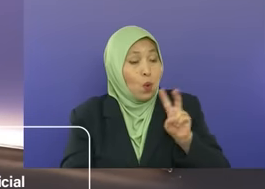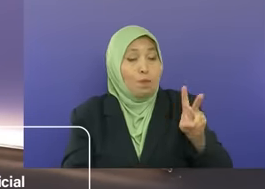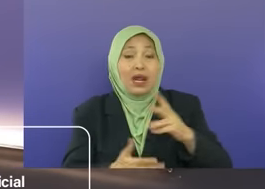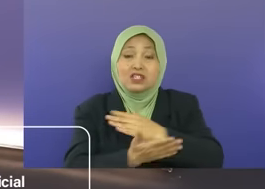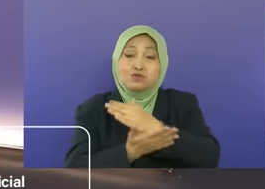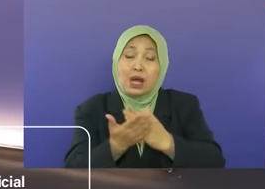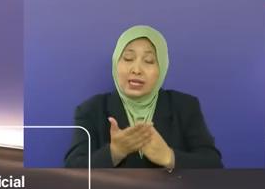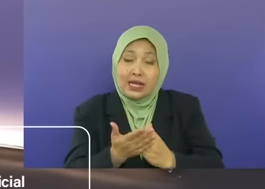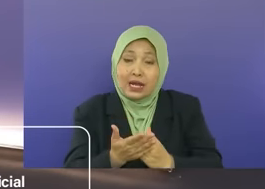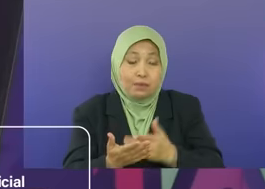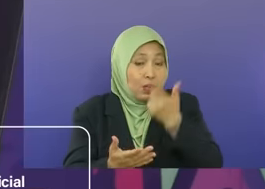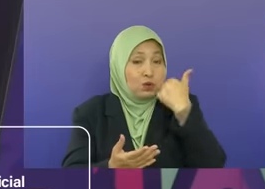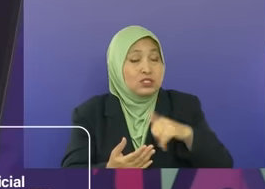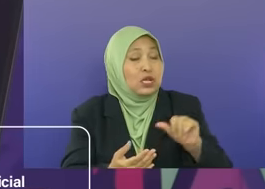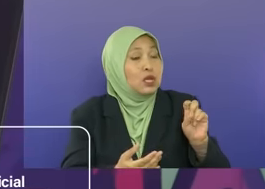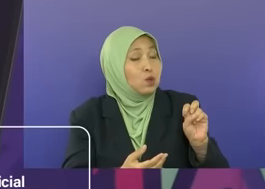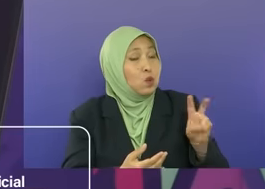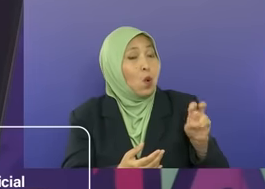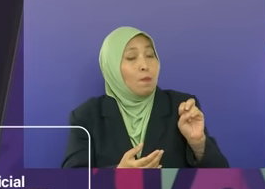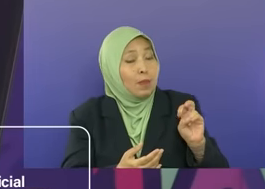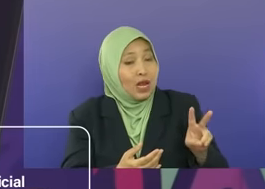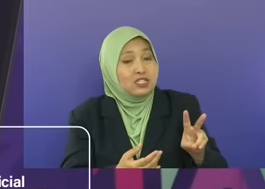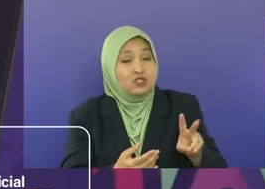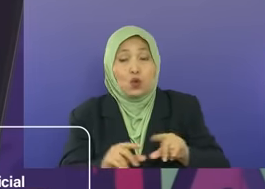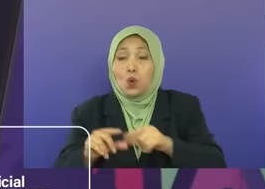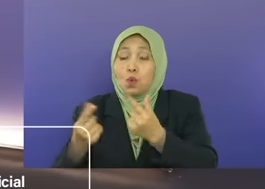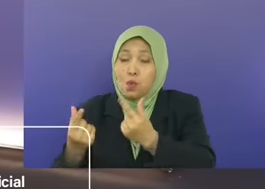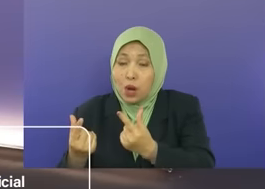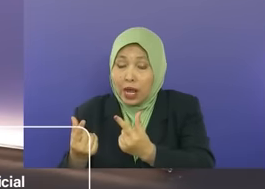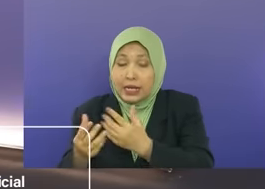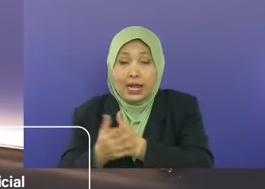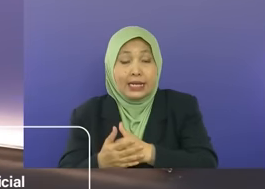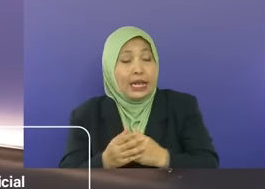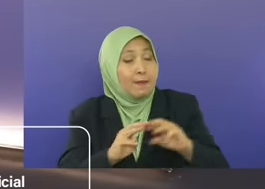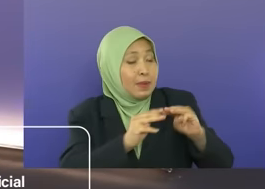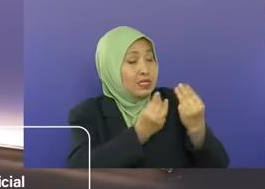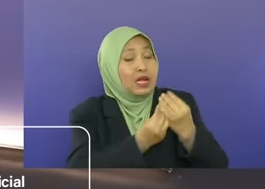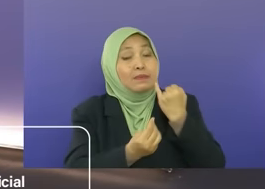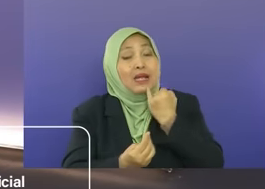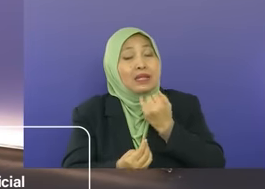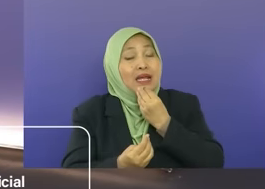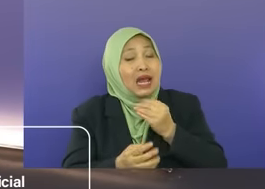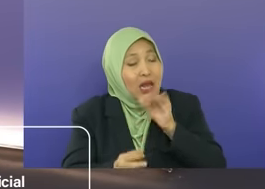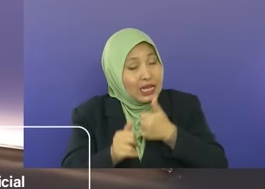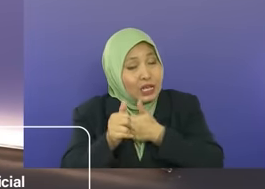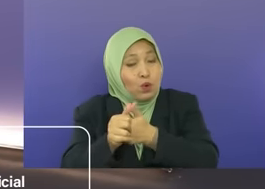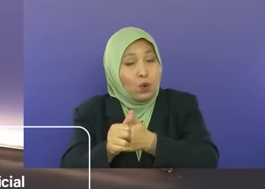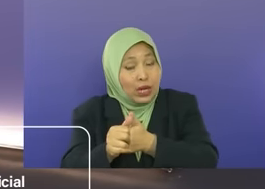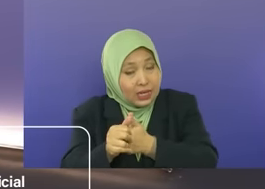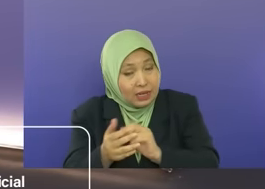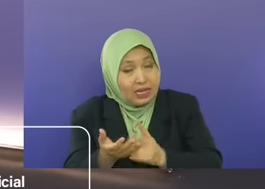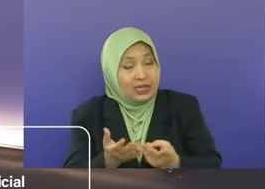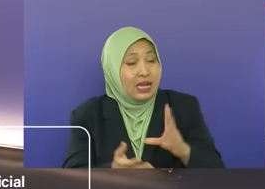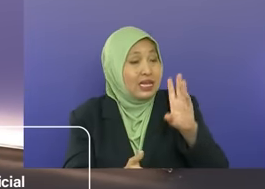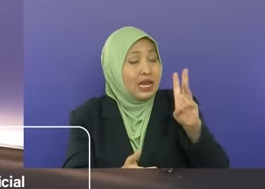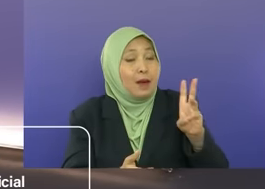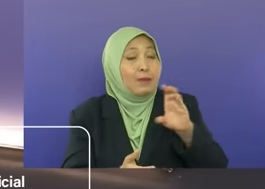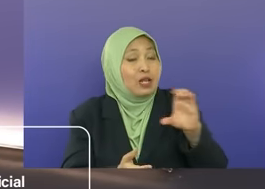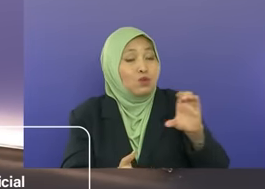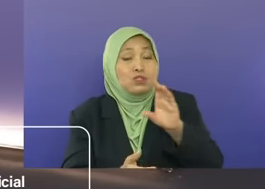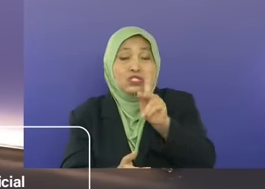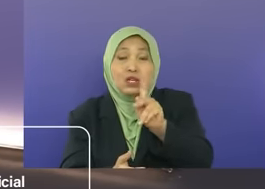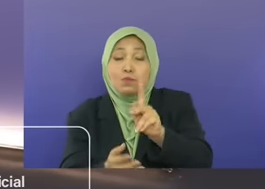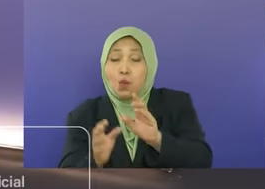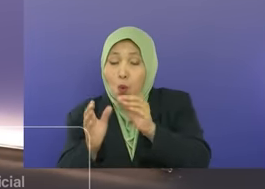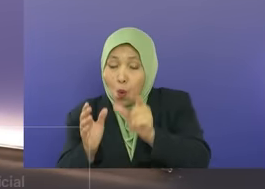12 bagian masalah ada 12 eee kumpulan daripada Bani Israil Jadi mereka sekitar Kalau ikut daripada tafsir Hamka itu 600.000 orang